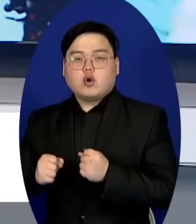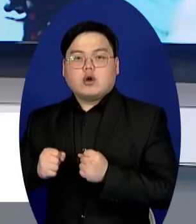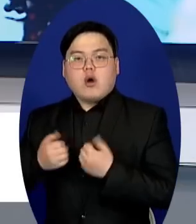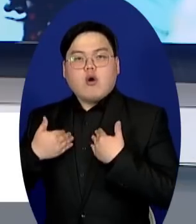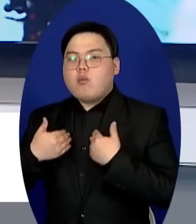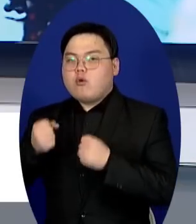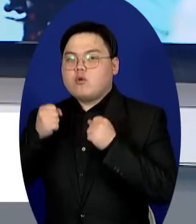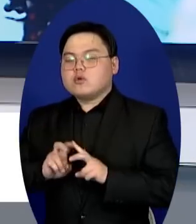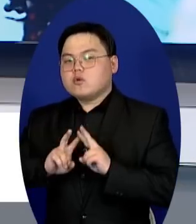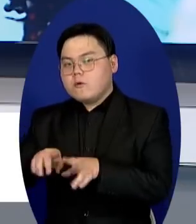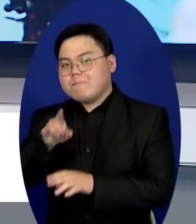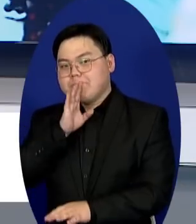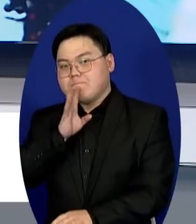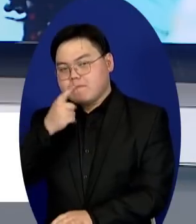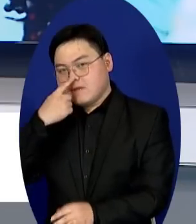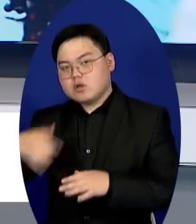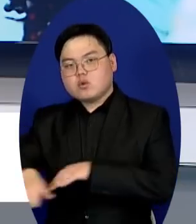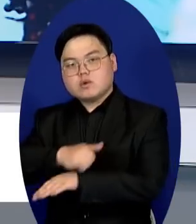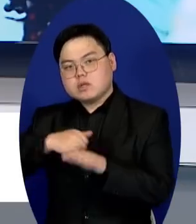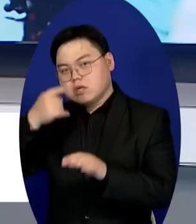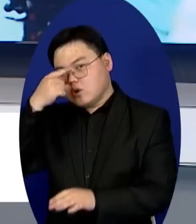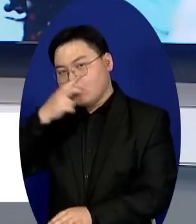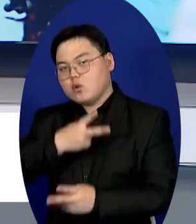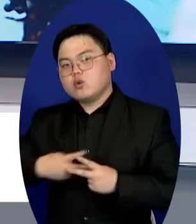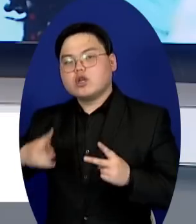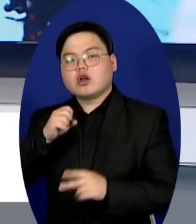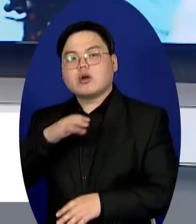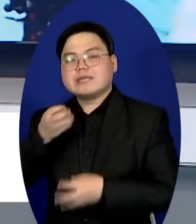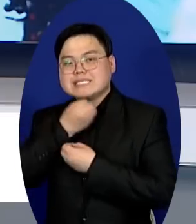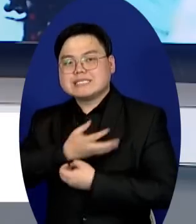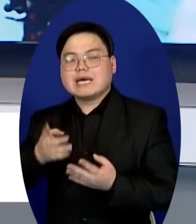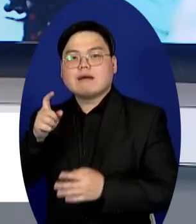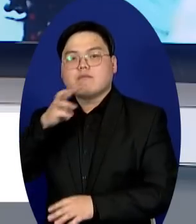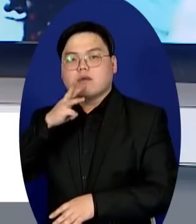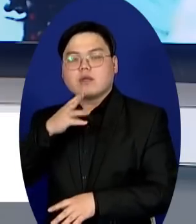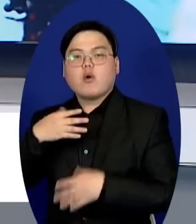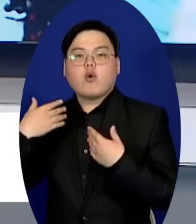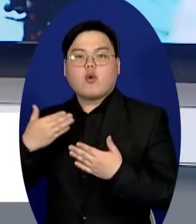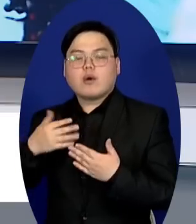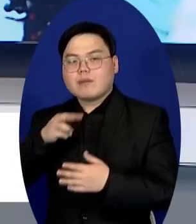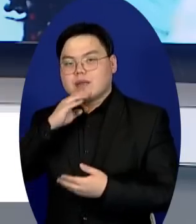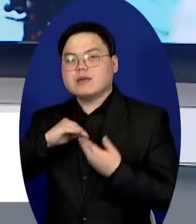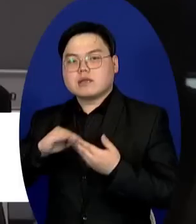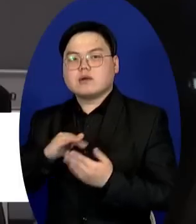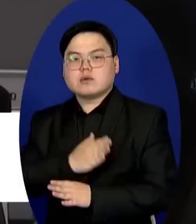гэж мэдгдлээ. Өнөөдөр хэдтийн эрүүл мэндийн үндэсний комиссаас зарлан хэлгэсэн хэвлийн баг хурлаас үнийг нотлон мэдгдсэн